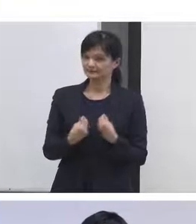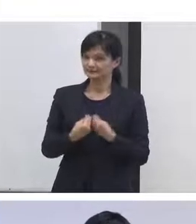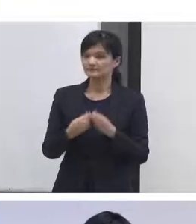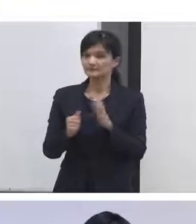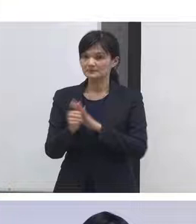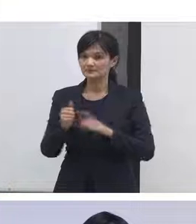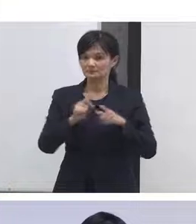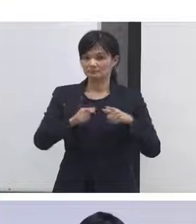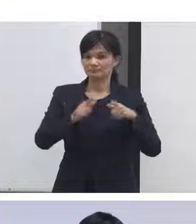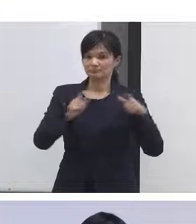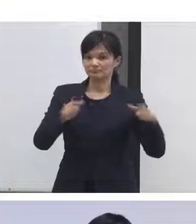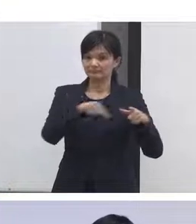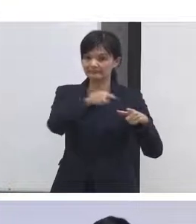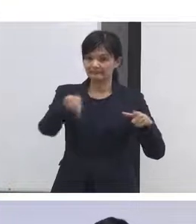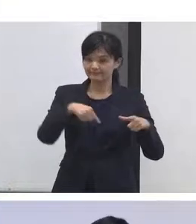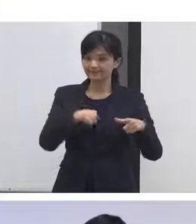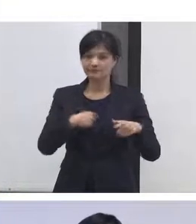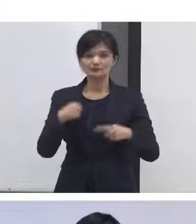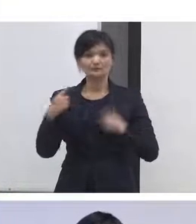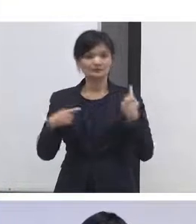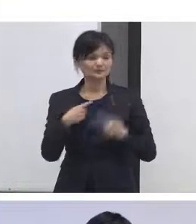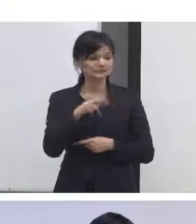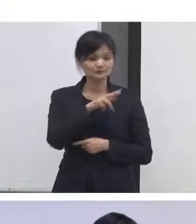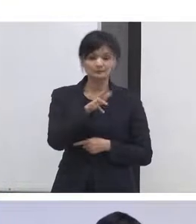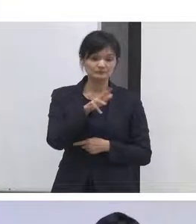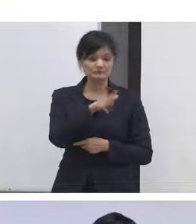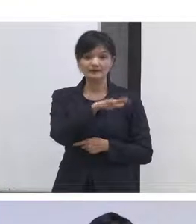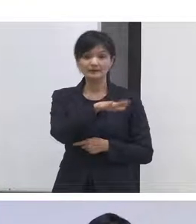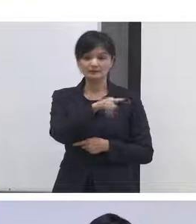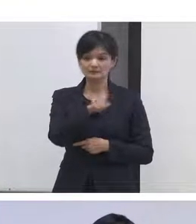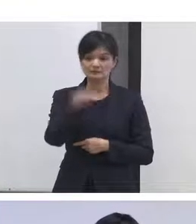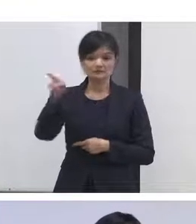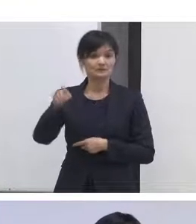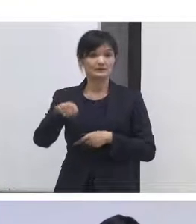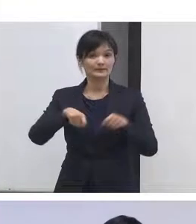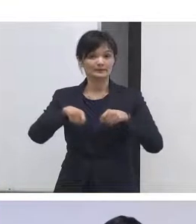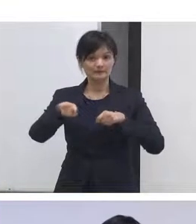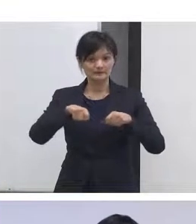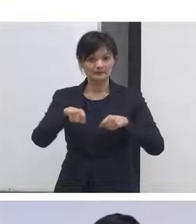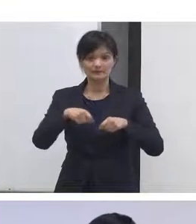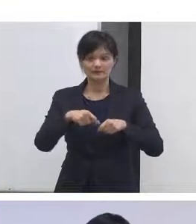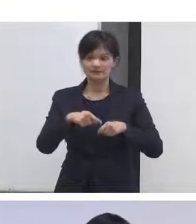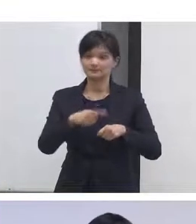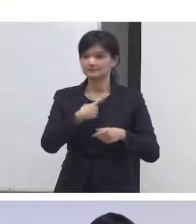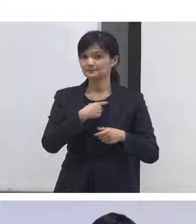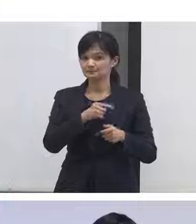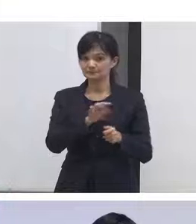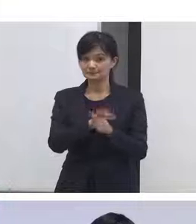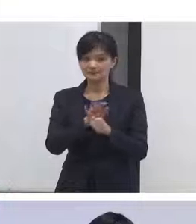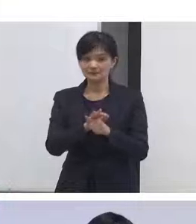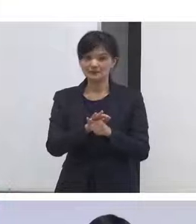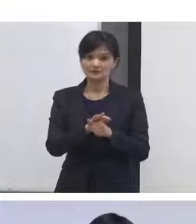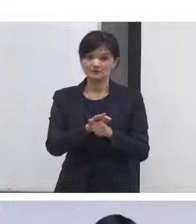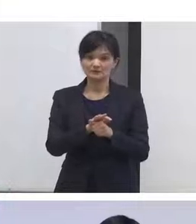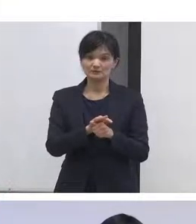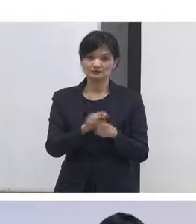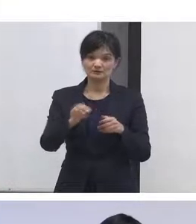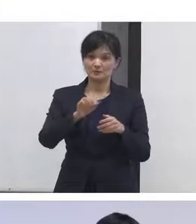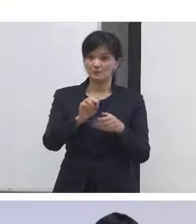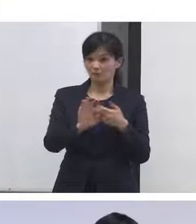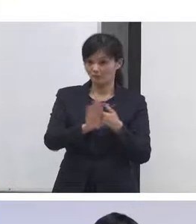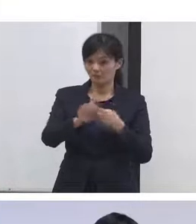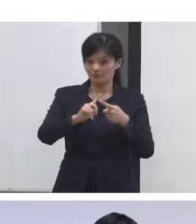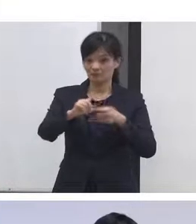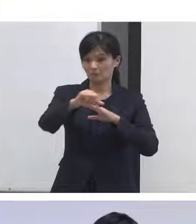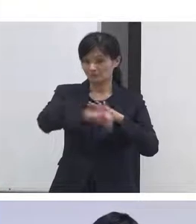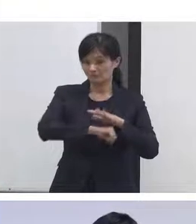来他就做这个事情，他就随便挖一些公司人力，说我是为了做这一个计划而生出这些人力，但其实这些都不是他原来有的，他是本来就有在